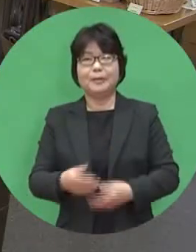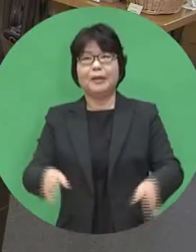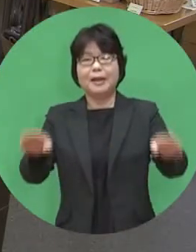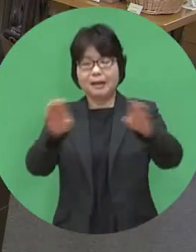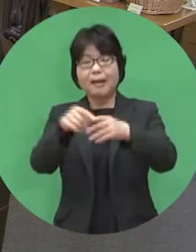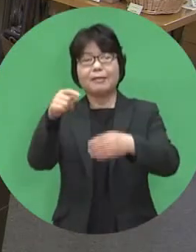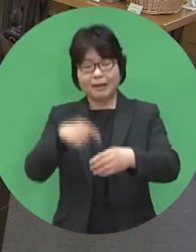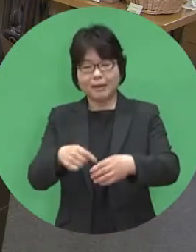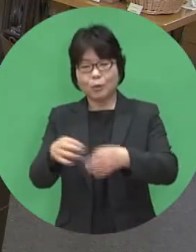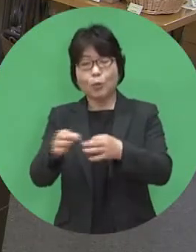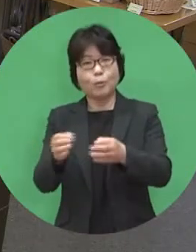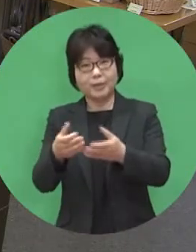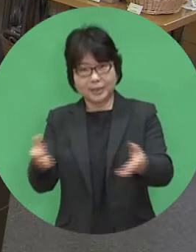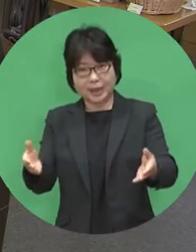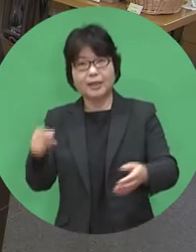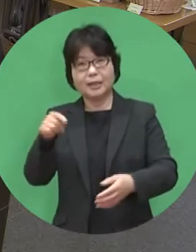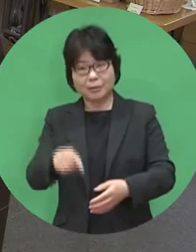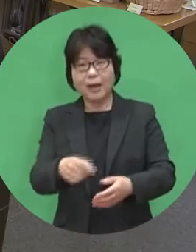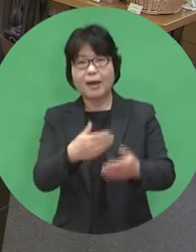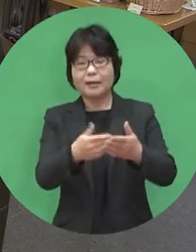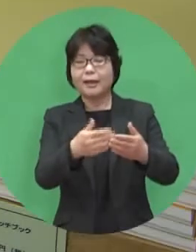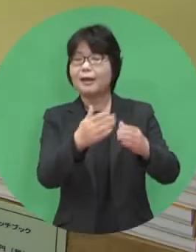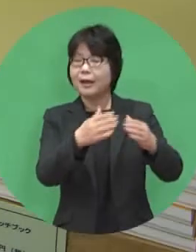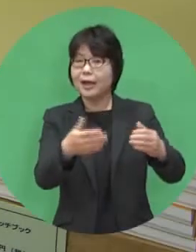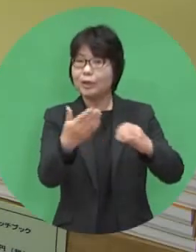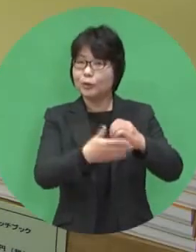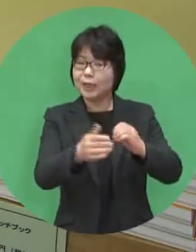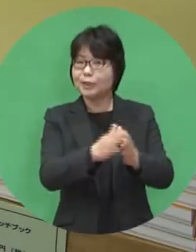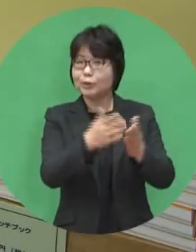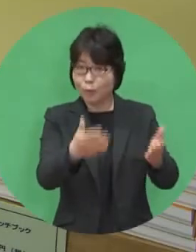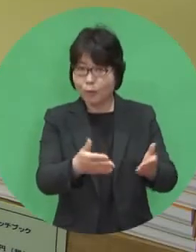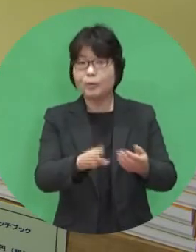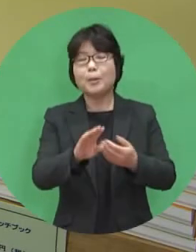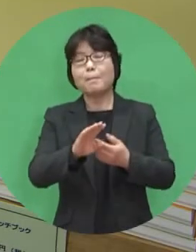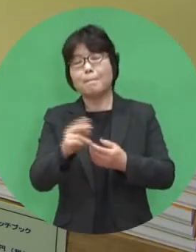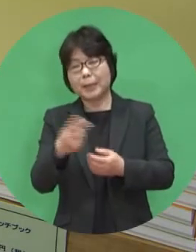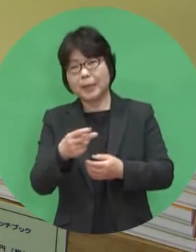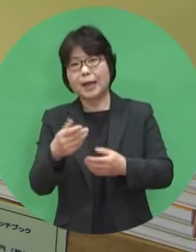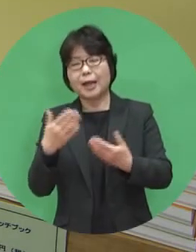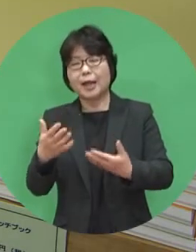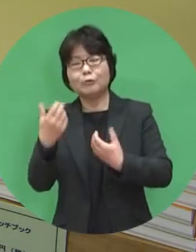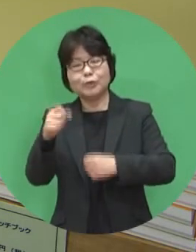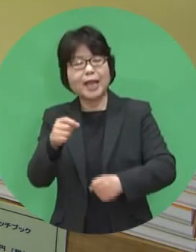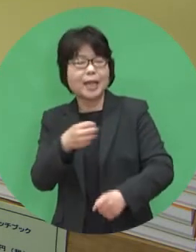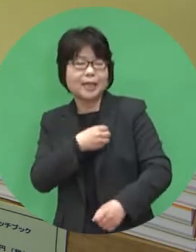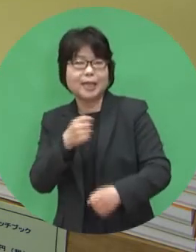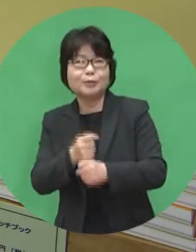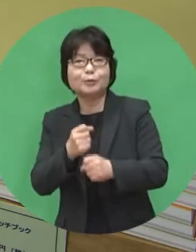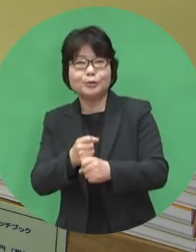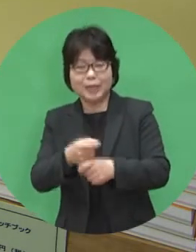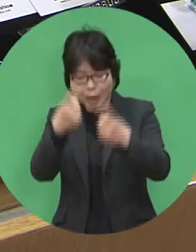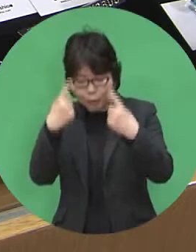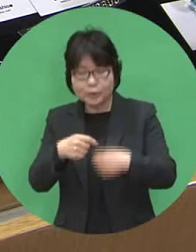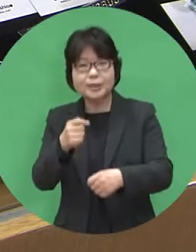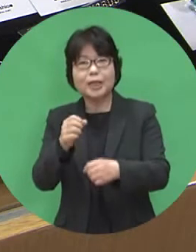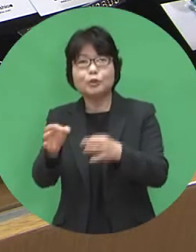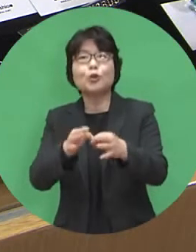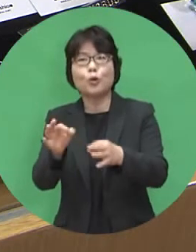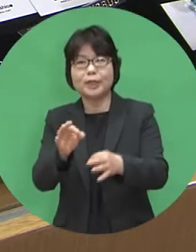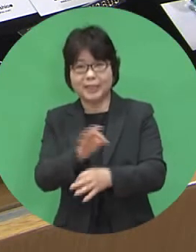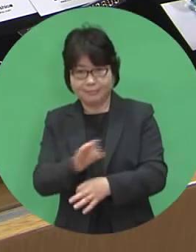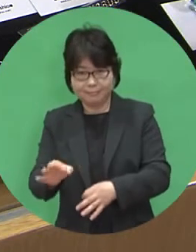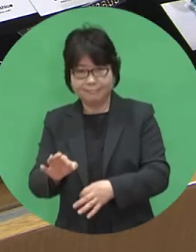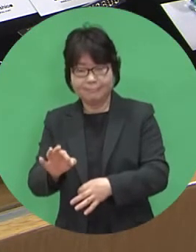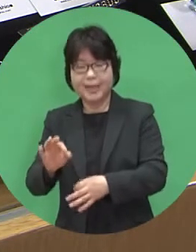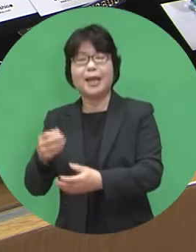ミュージアムショップでは展覧会の図録のほか、学芸員がデザインしたオリジナル商品や美術関